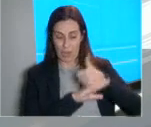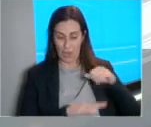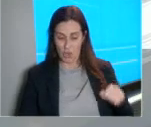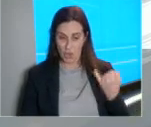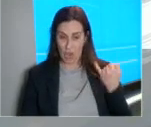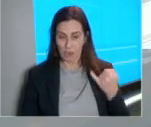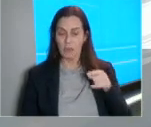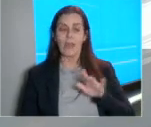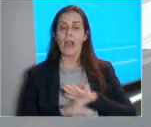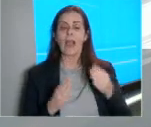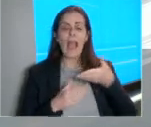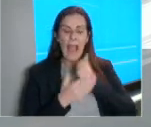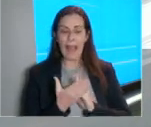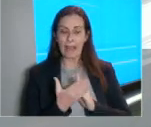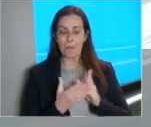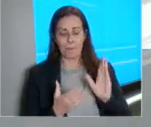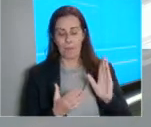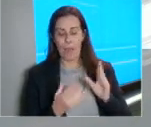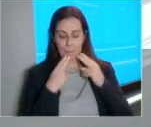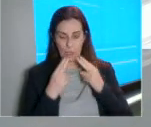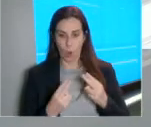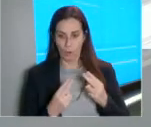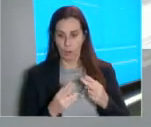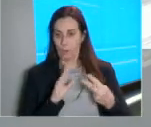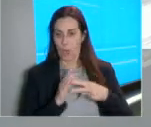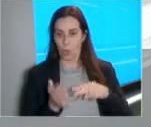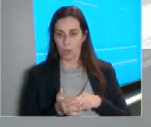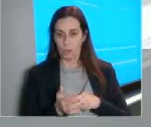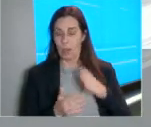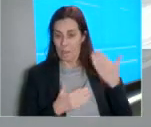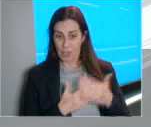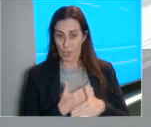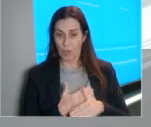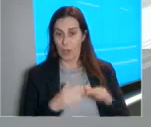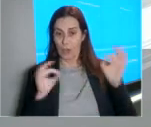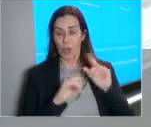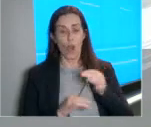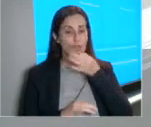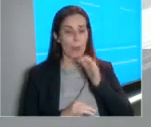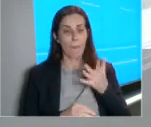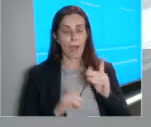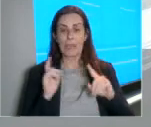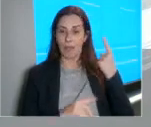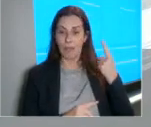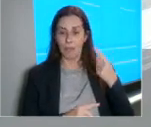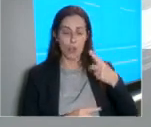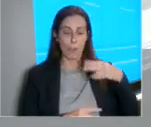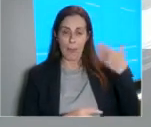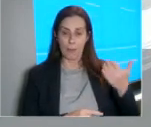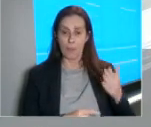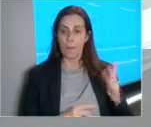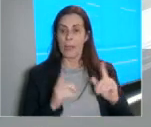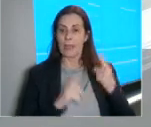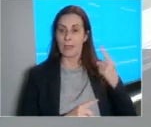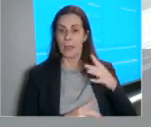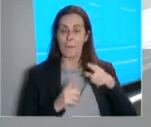או אחר הוא רק חלק קטן מהתוכנית הכוללת. הרי בסוף אף אחד לא שואל מה הולך לקרות יומיים אחר כך, מה